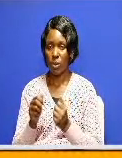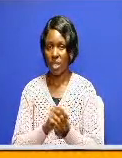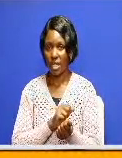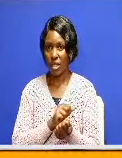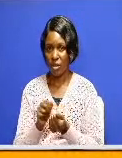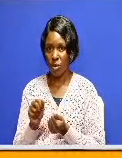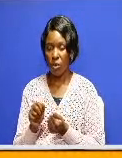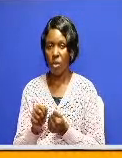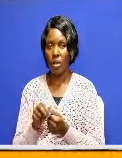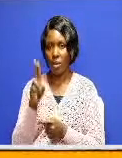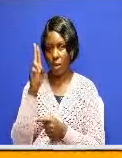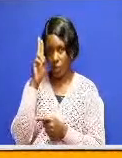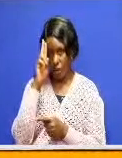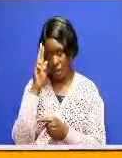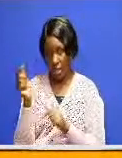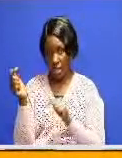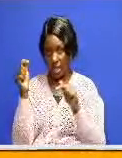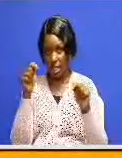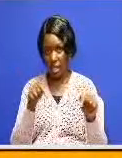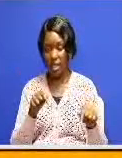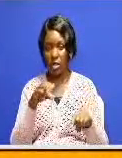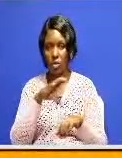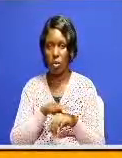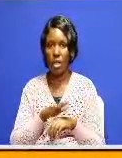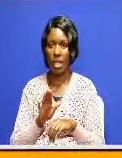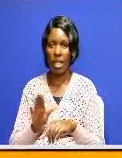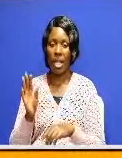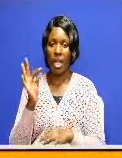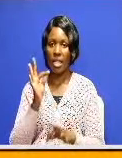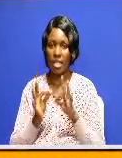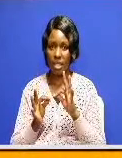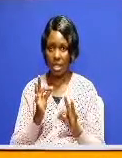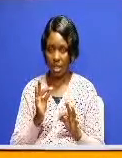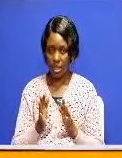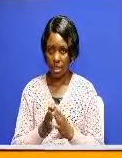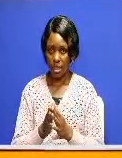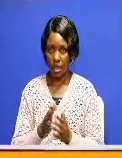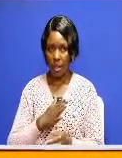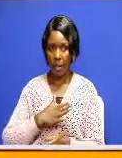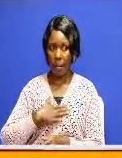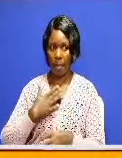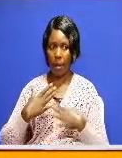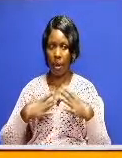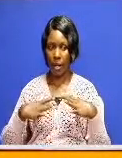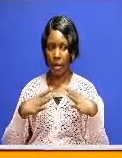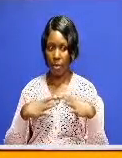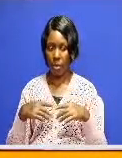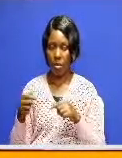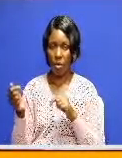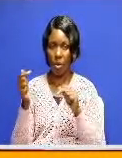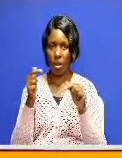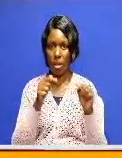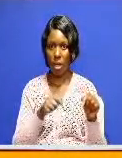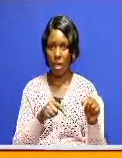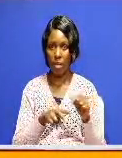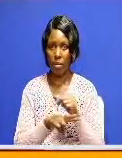kamiti joshua kio tokea ukuru kila ijio polisi, ilari Mutyambai. Watu wako walikuwa thugs, walikuja wakatuibia everything.